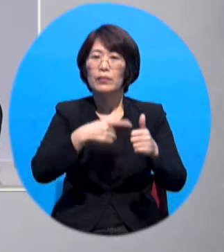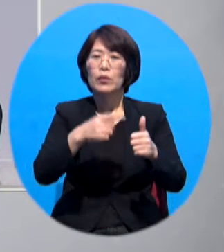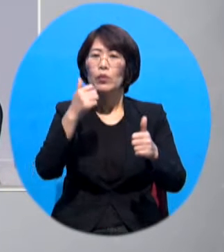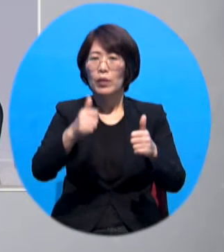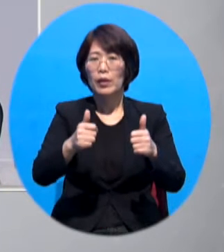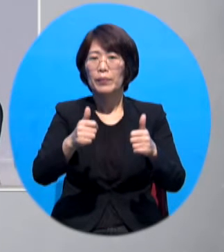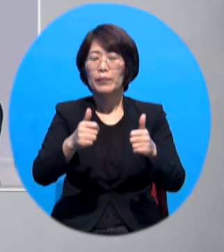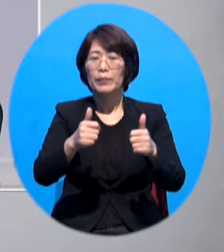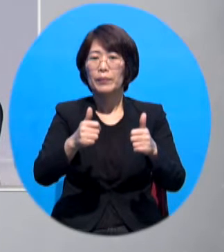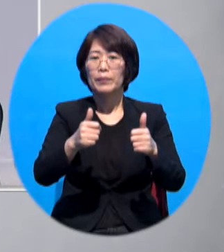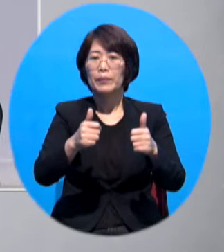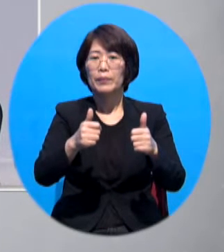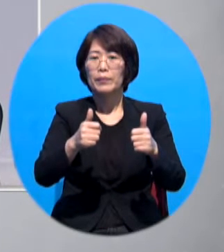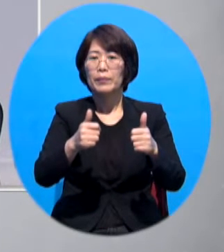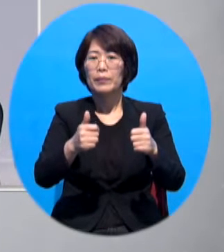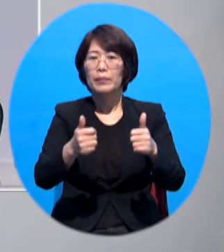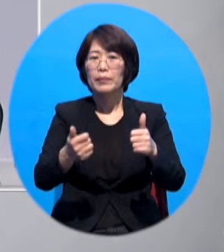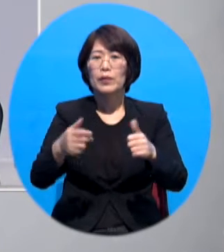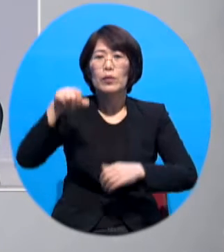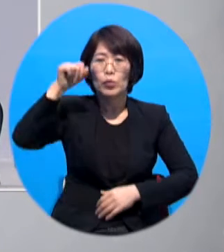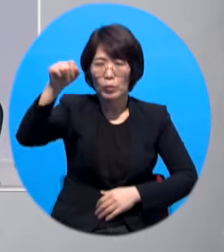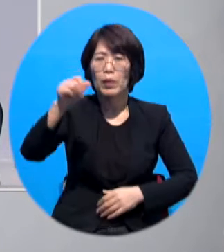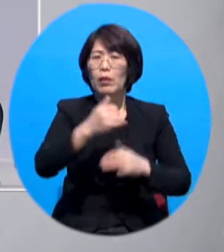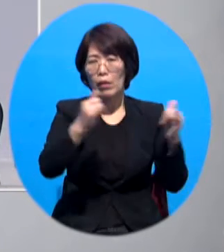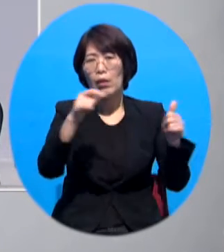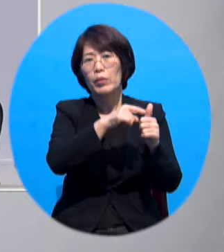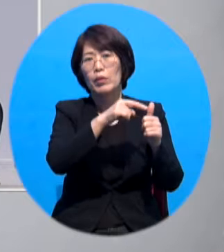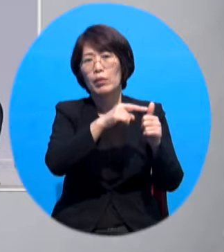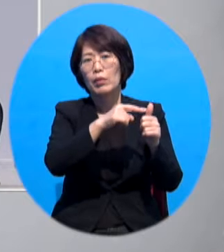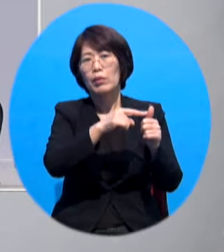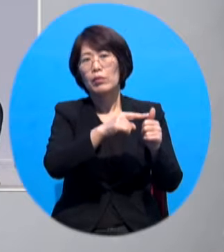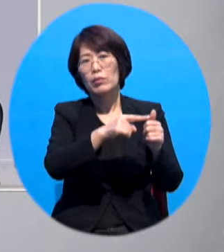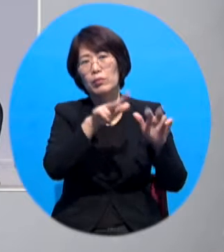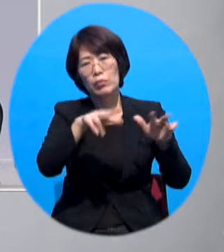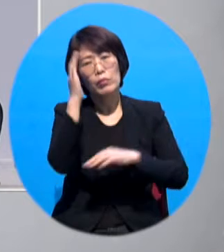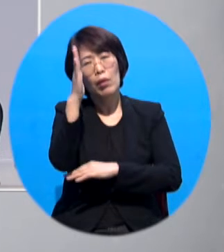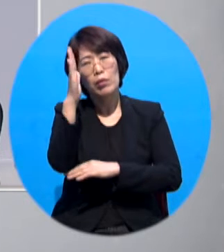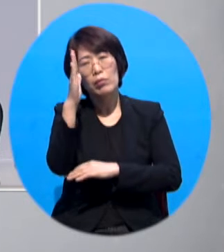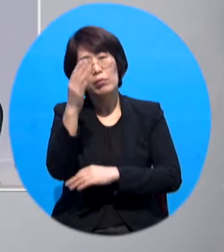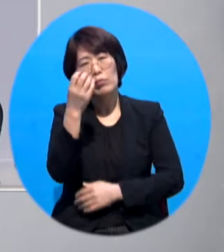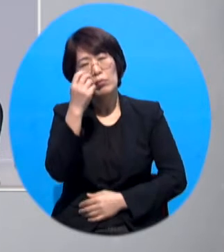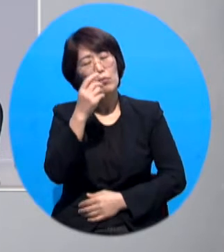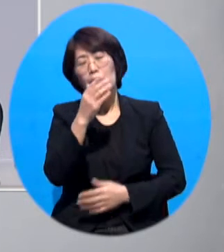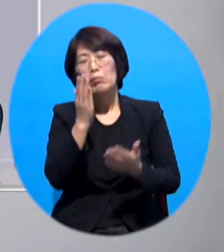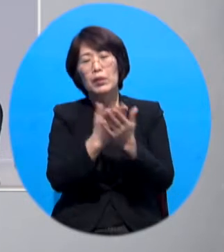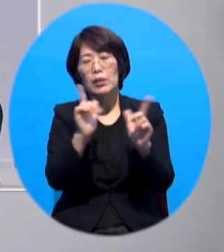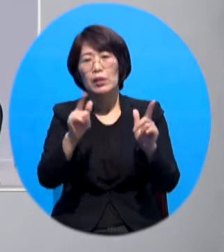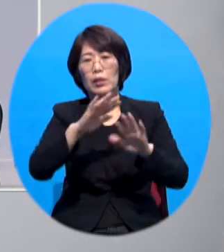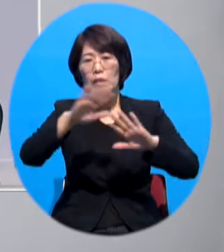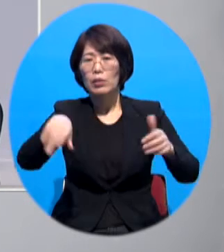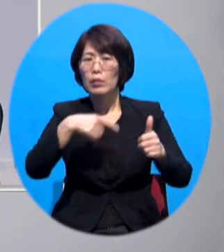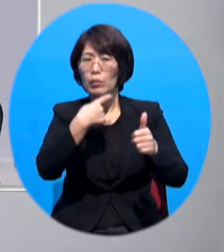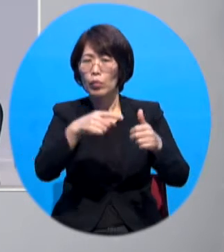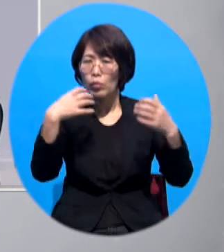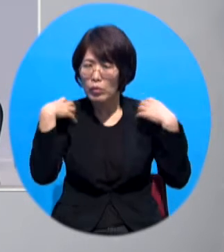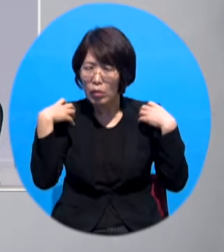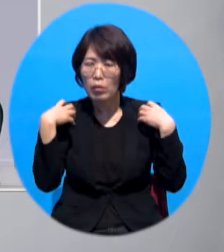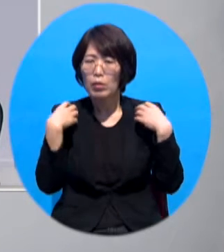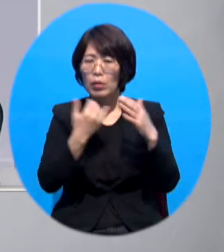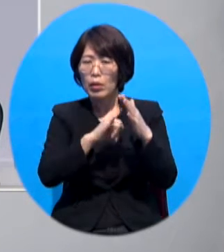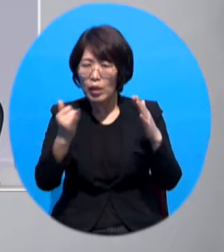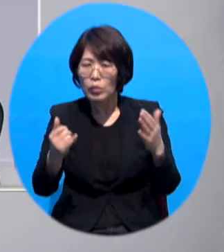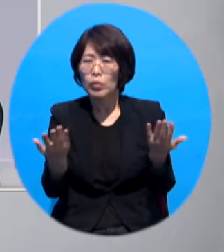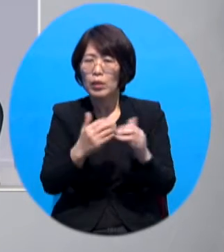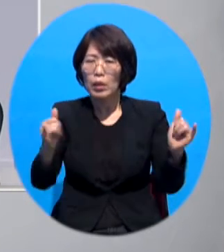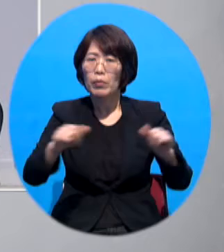되 쉬려고 하는 분이 과연 이런 말을 할 수 있겠는가 어우 리 전남교육청 청남 교직원들을 비리지 딴 으로 매도하는 거거든요